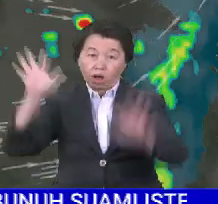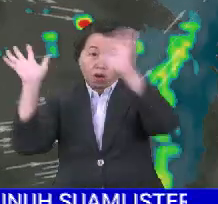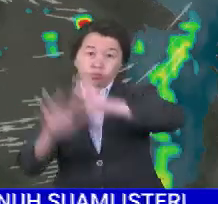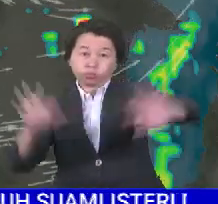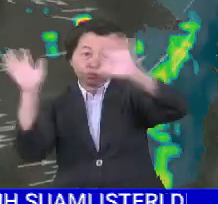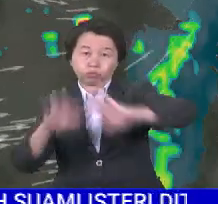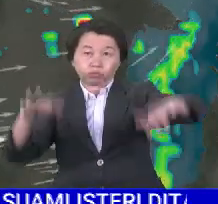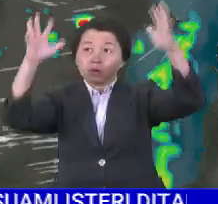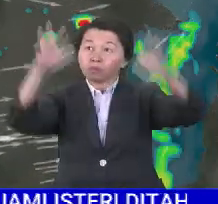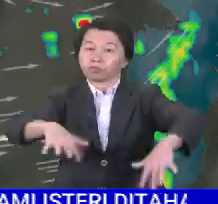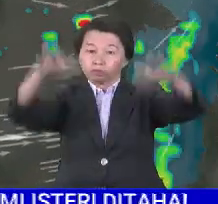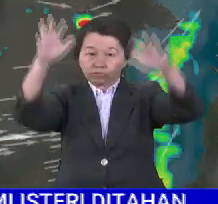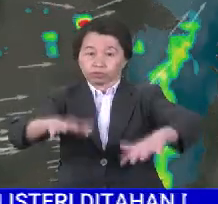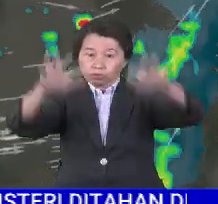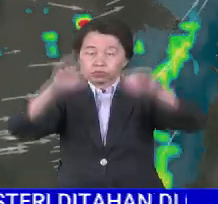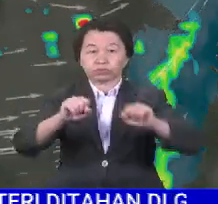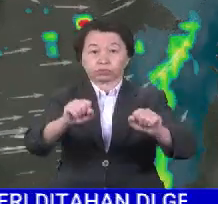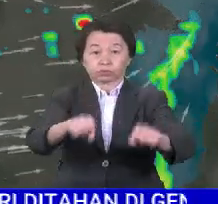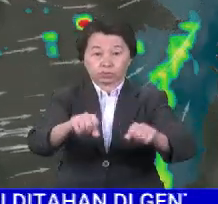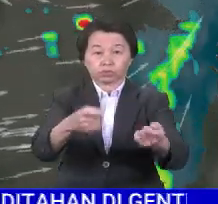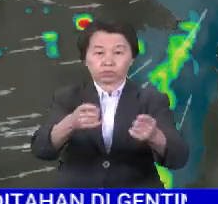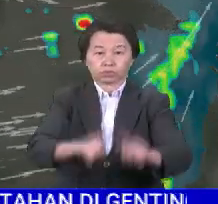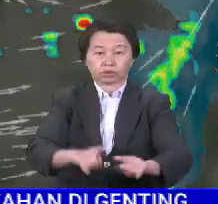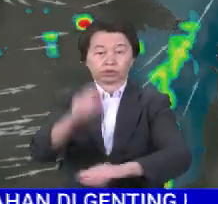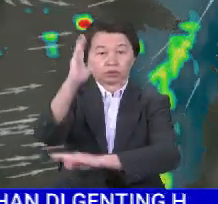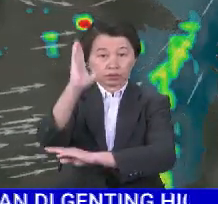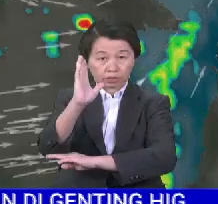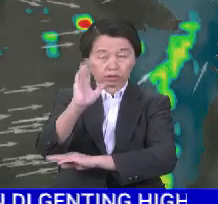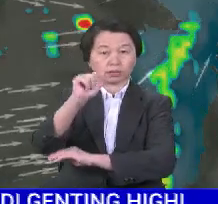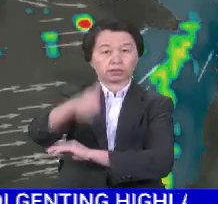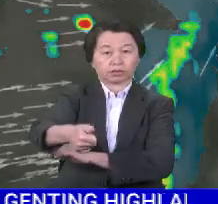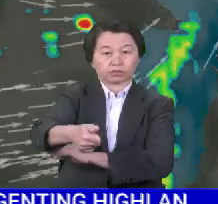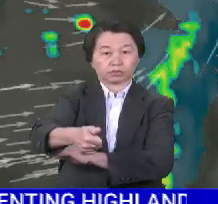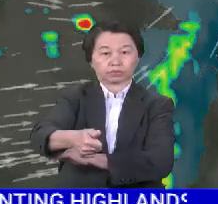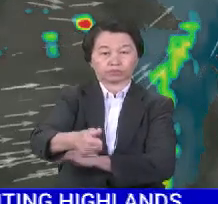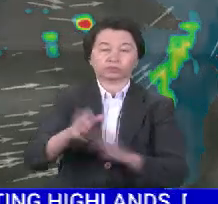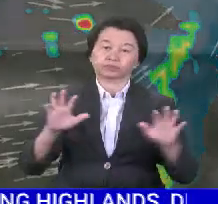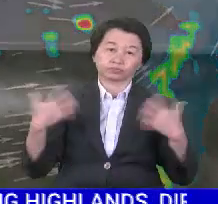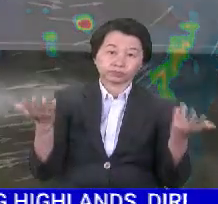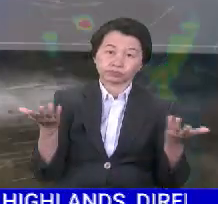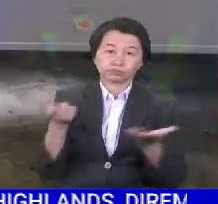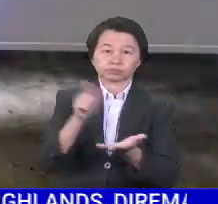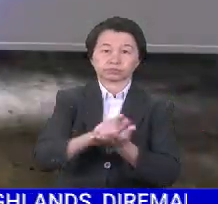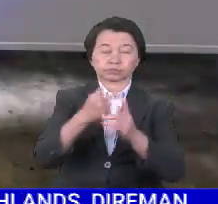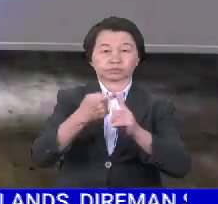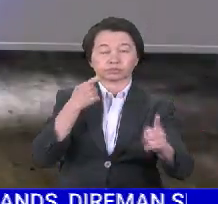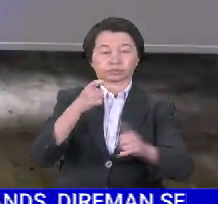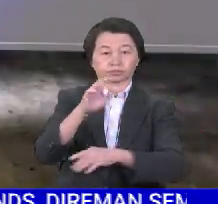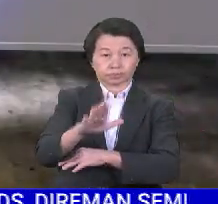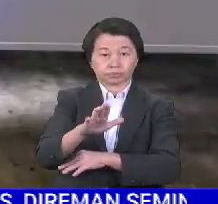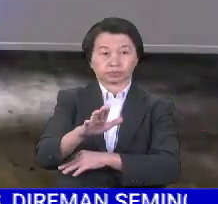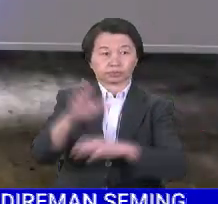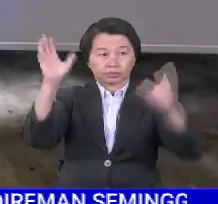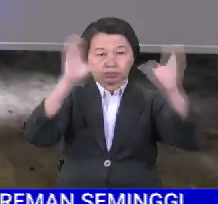kencang berserta hujan lebat bakal berlaku menjelang pada tengah hari keesokannya. Baiklah, sekian dulu laporan cuaca buat petang ini.